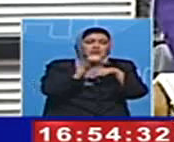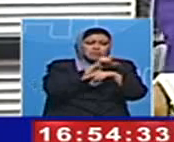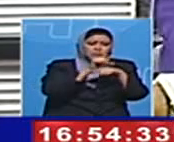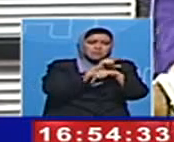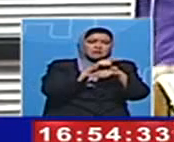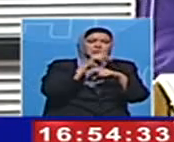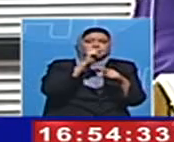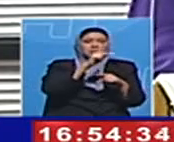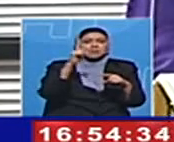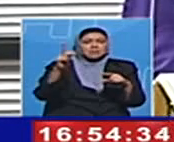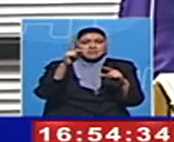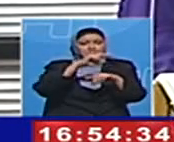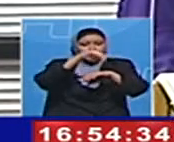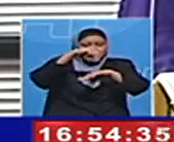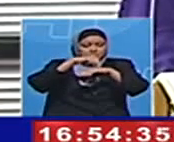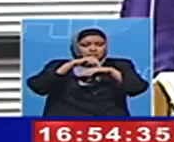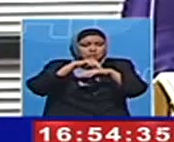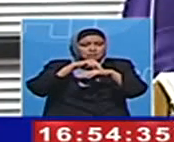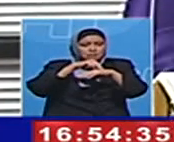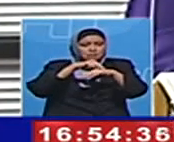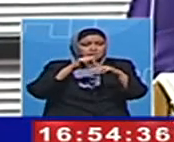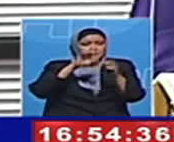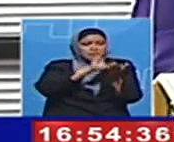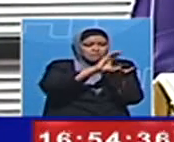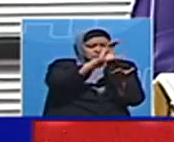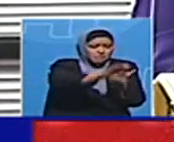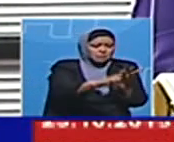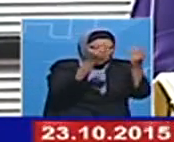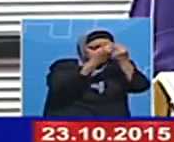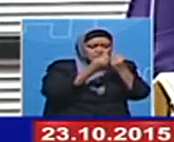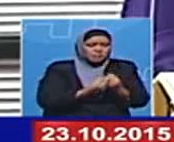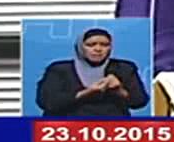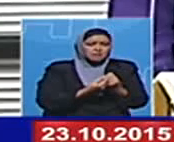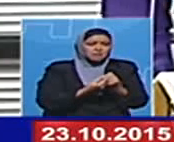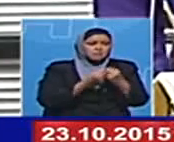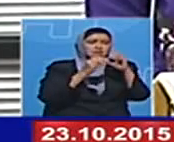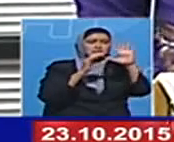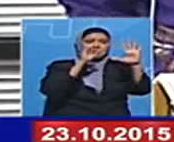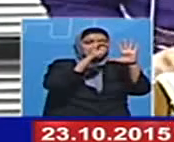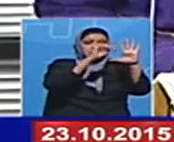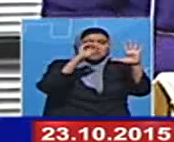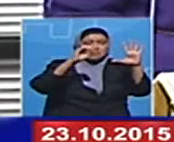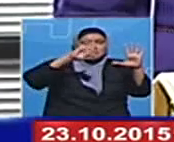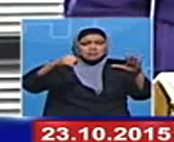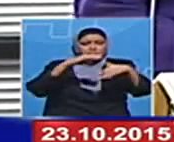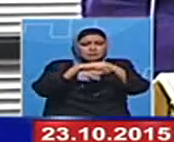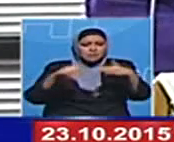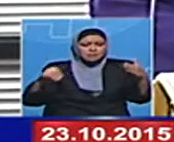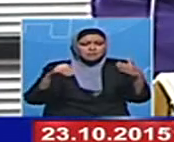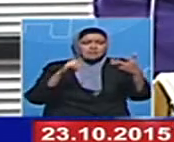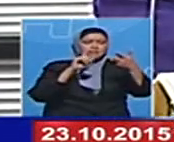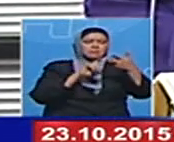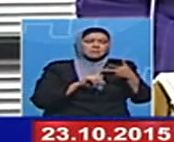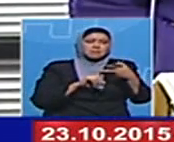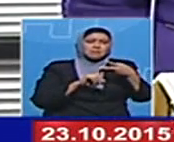kebangsaan peruntukan bagi tujuan ini keseluruhannya berjumlah 500 juta Langkah kedua